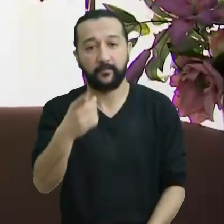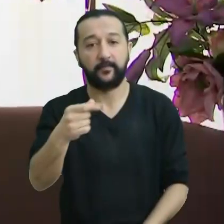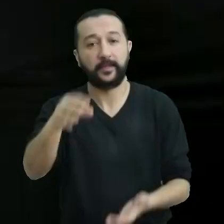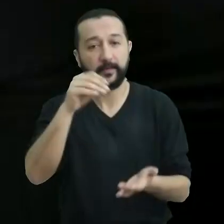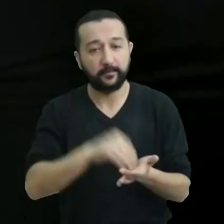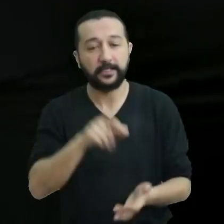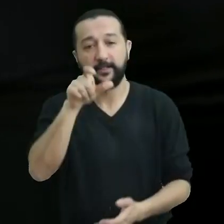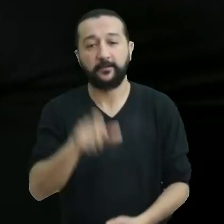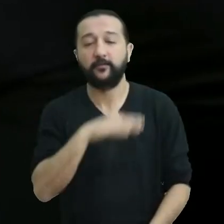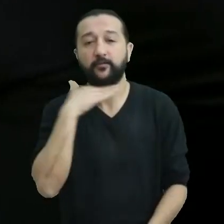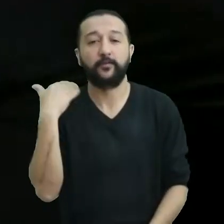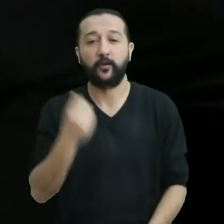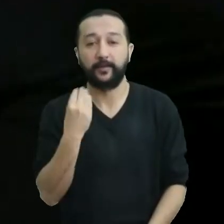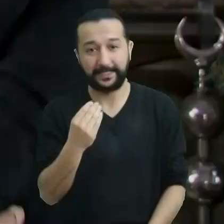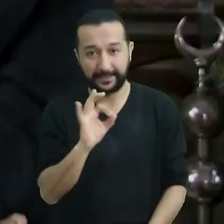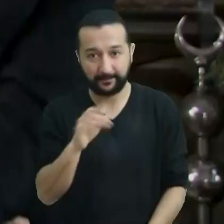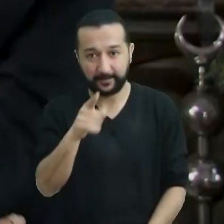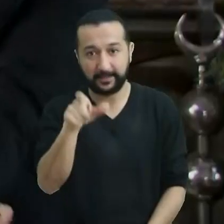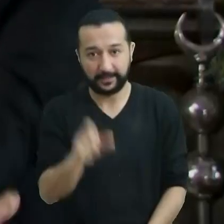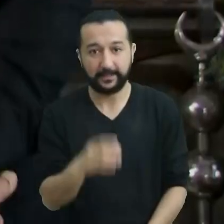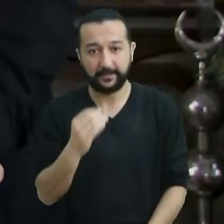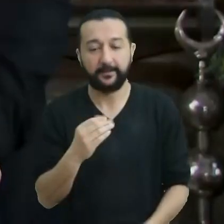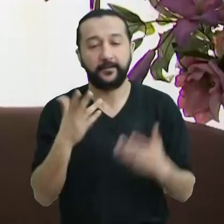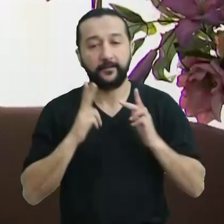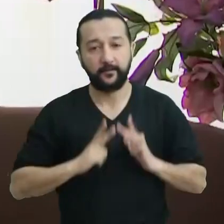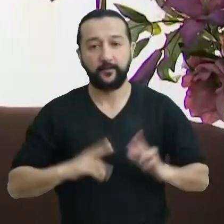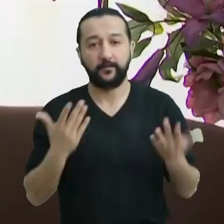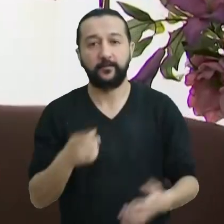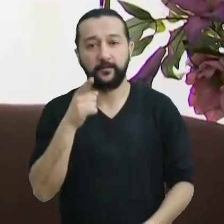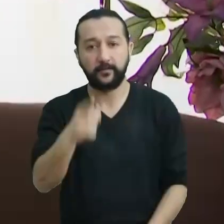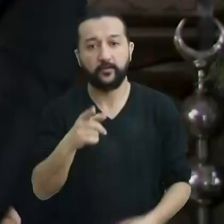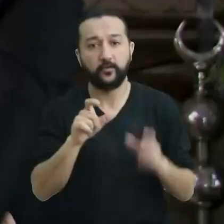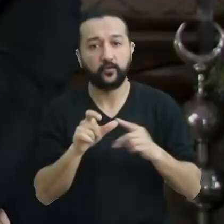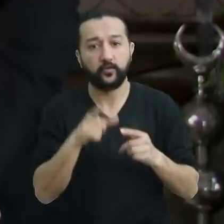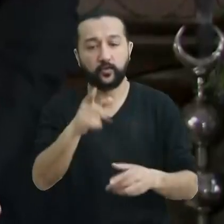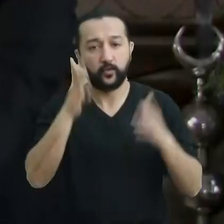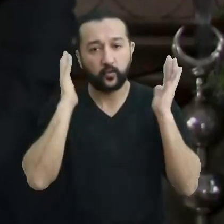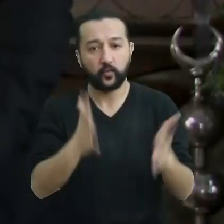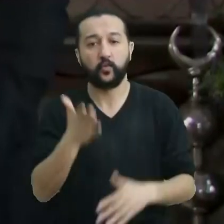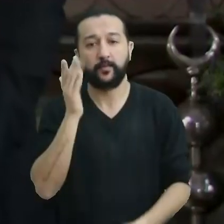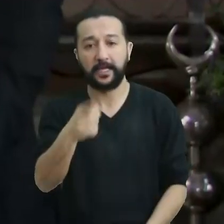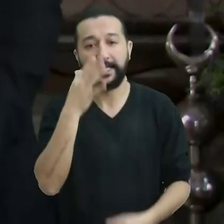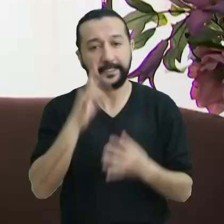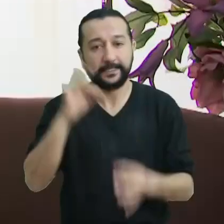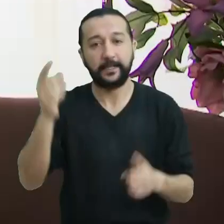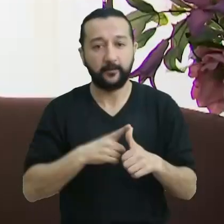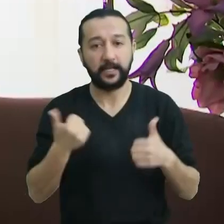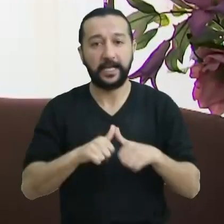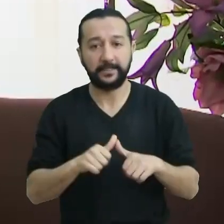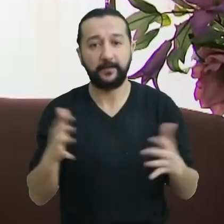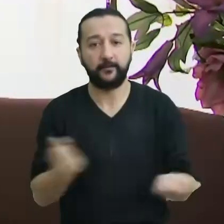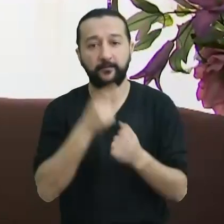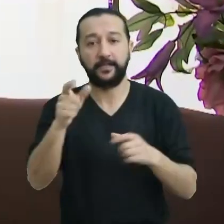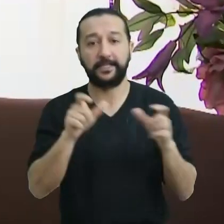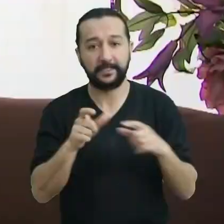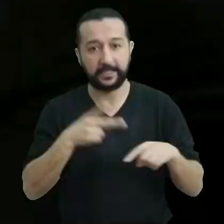Başına kurban oldum. İyisin değil mi? Ya Şükrü. Yuh be! İnsan önce karısını kurtaracağı